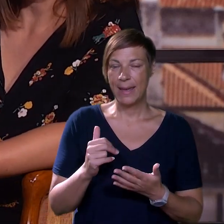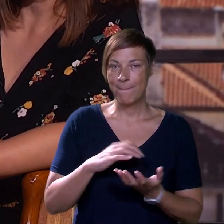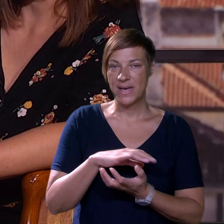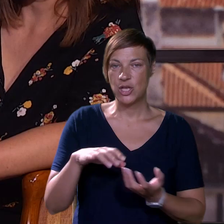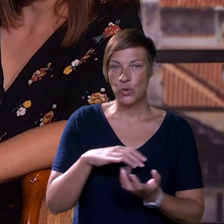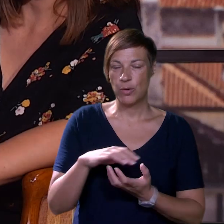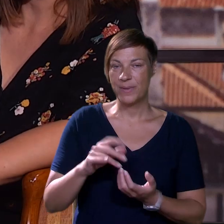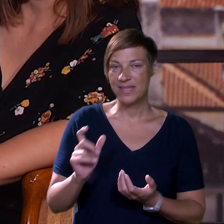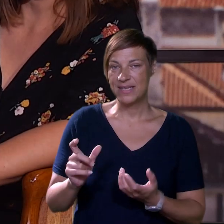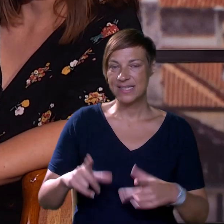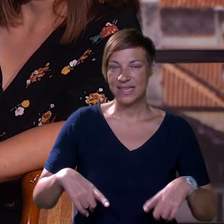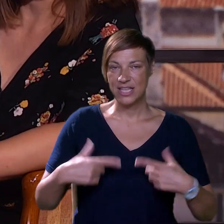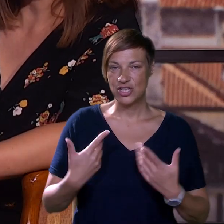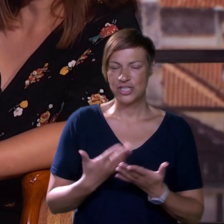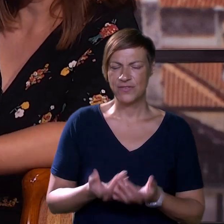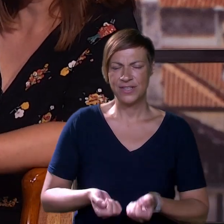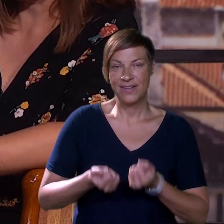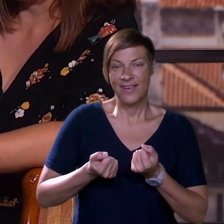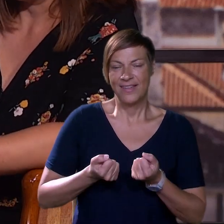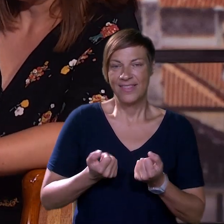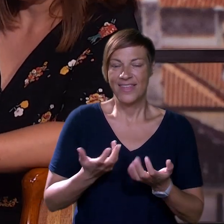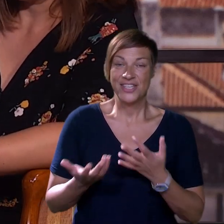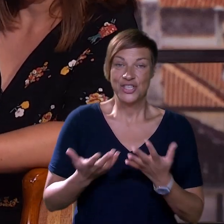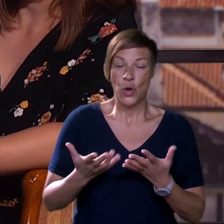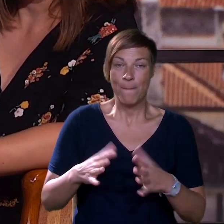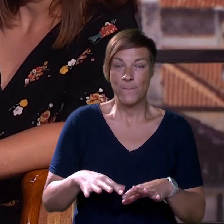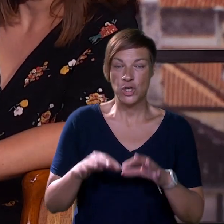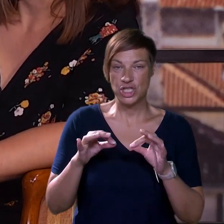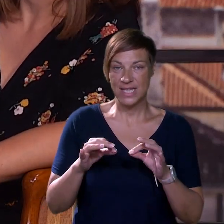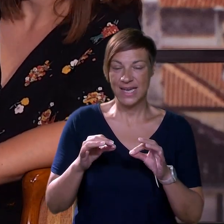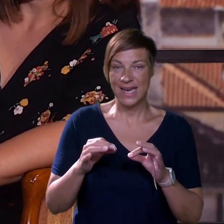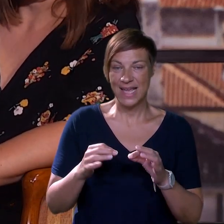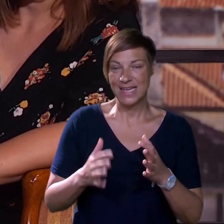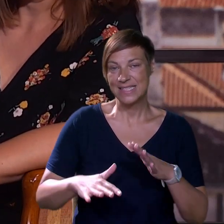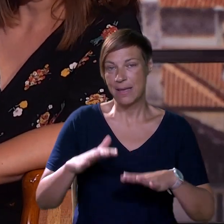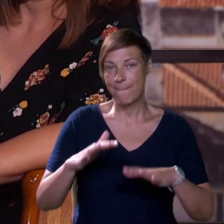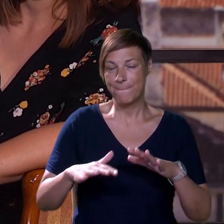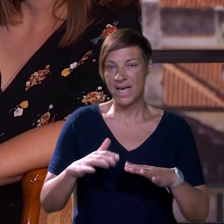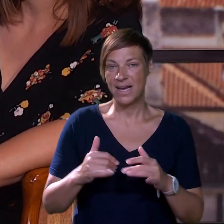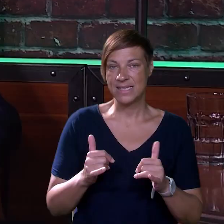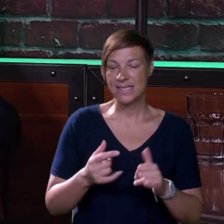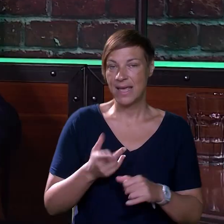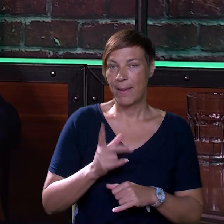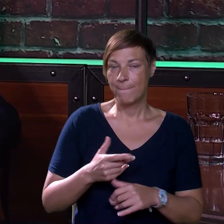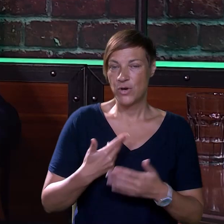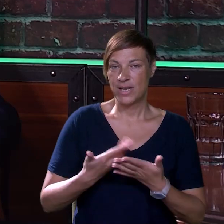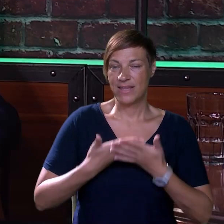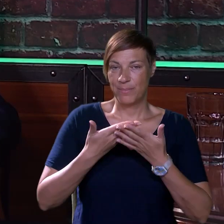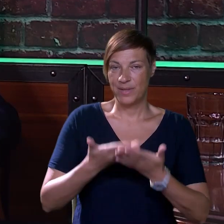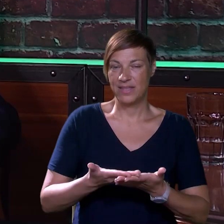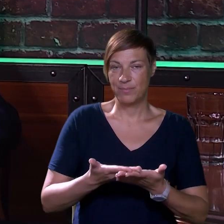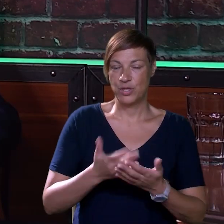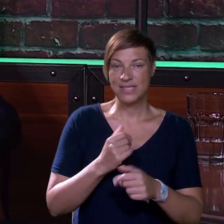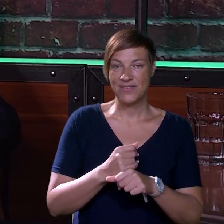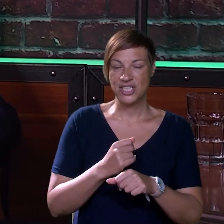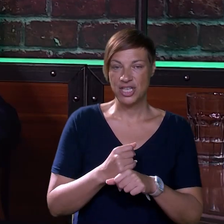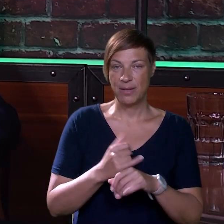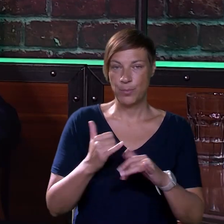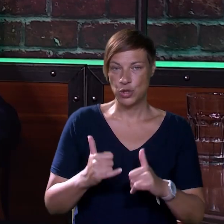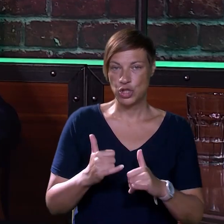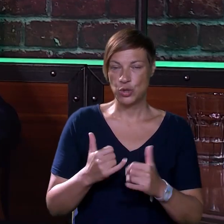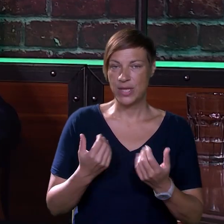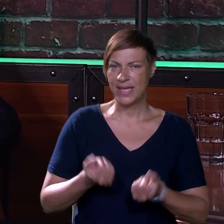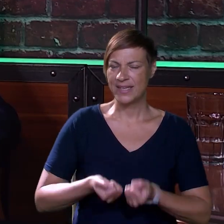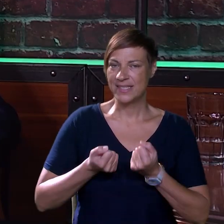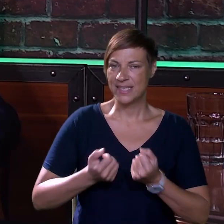i obiteljski dio života i teško možda nalaze tu neki balans? Pa je, morate biti posvećeni poslu. Danas